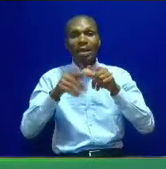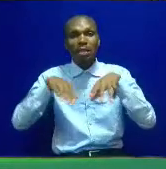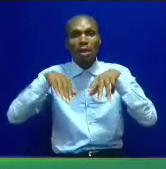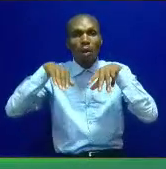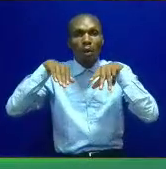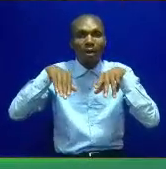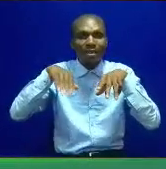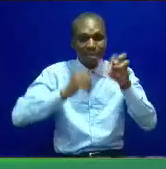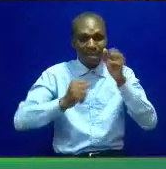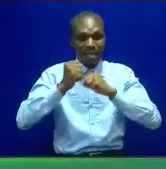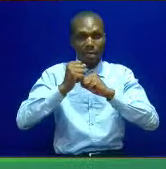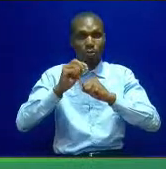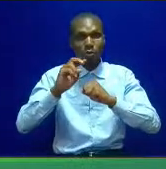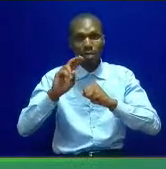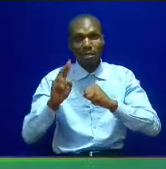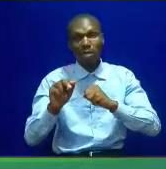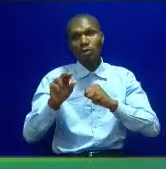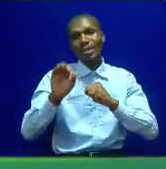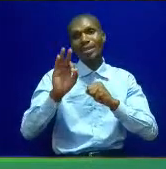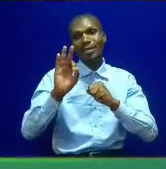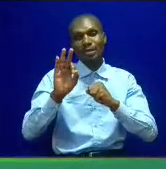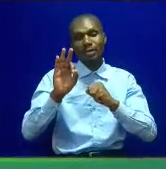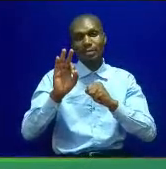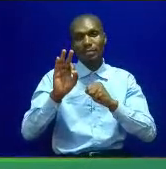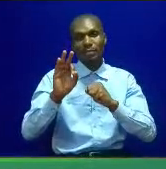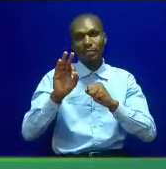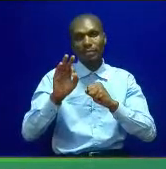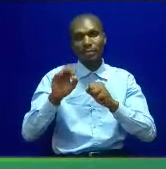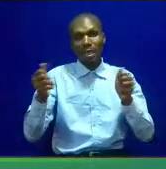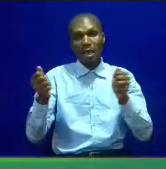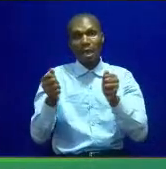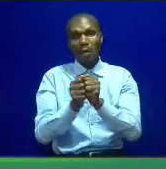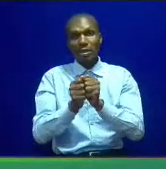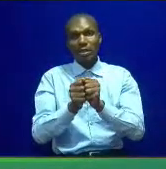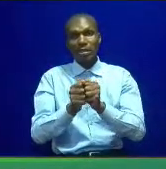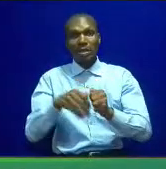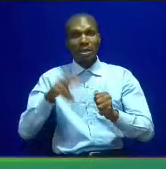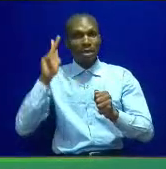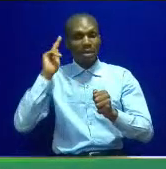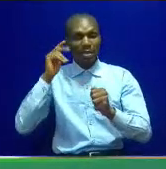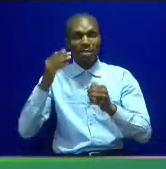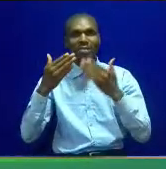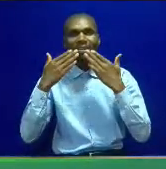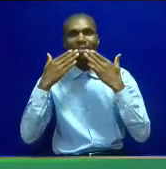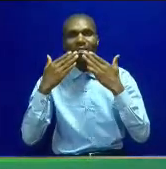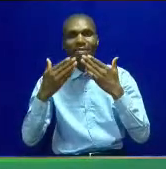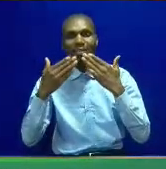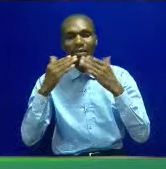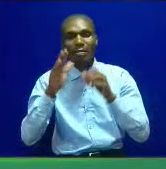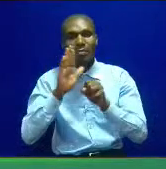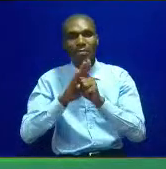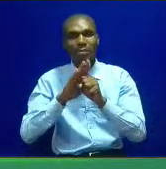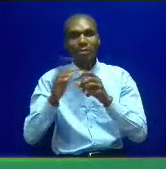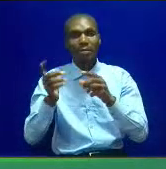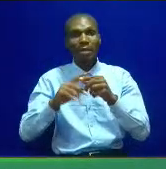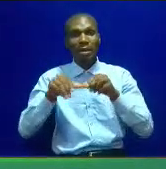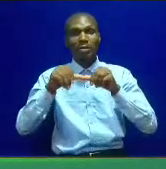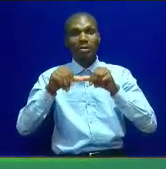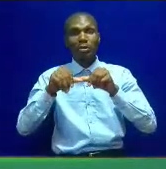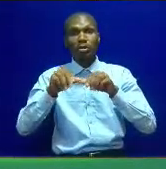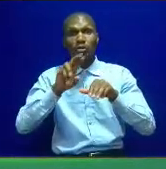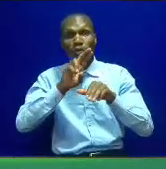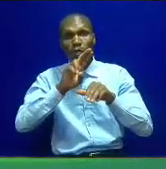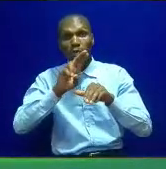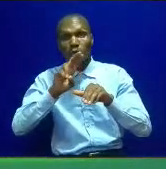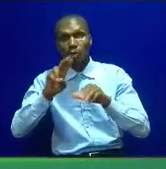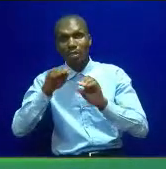moya omwaka bwejiri bwebere ne meronge bere na isatu korwase omojio yobo songo yongo bakira mbe mono na ningo bathe na tige moyende korigeria ndi sibi nero bwan